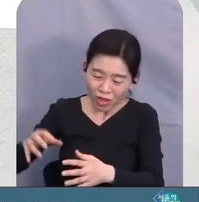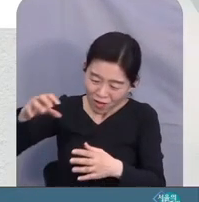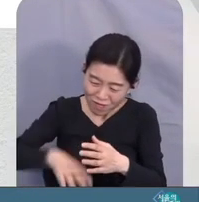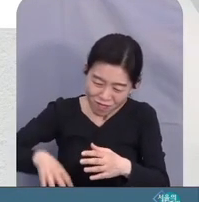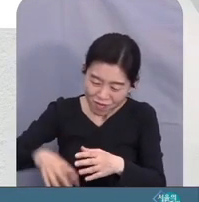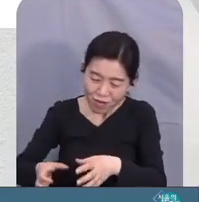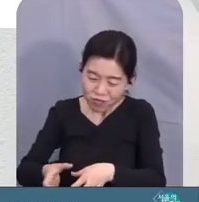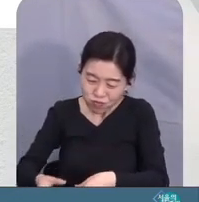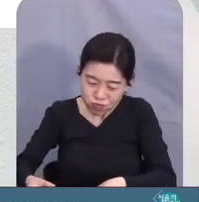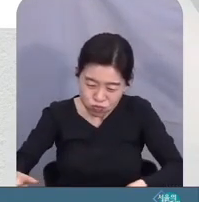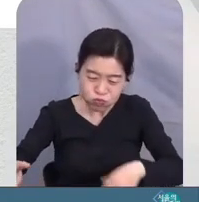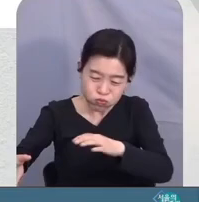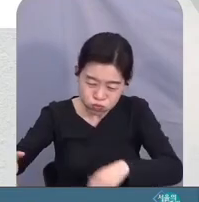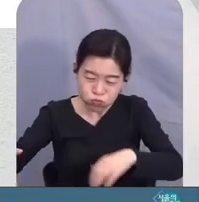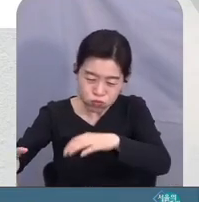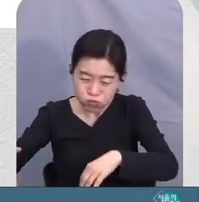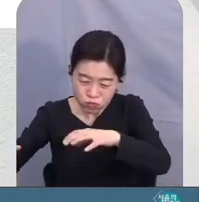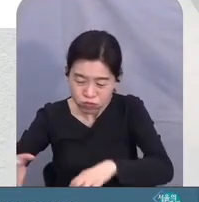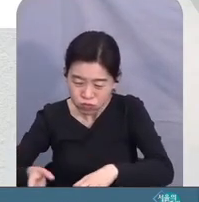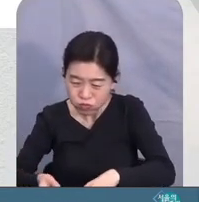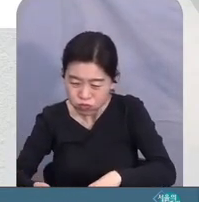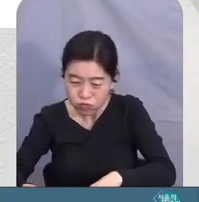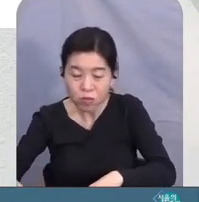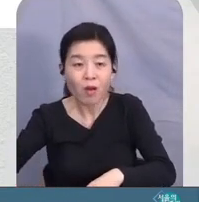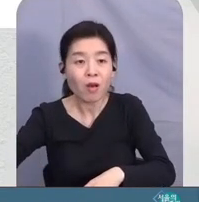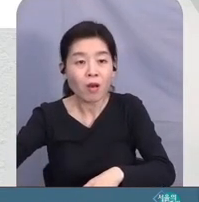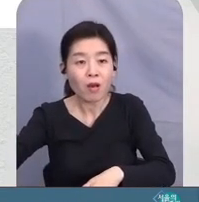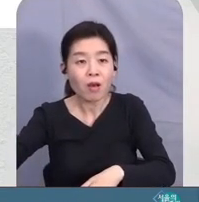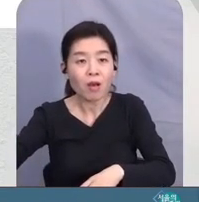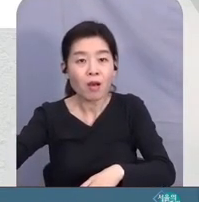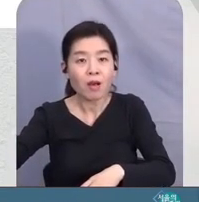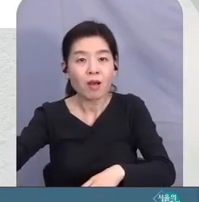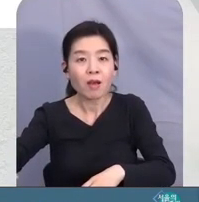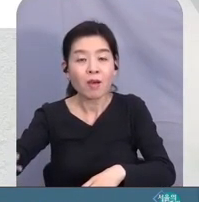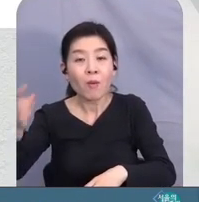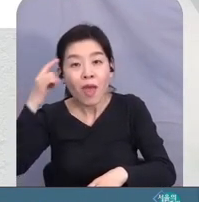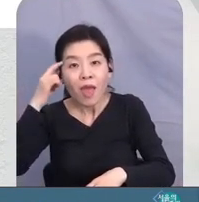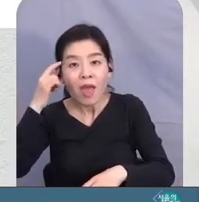배로 갖다 버리면 국제해양법상 투기가 됩니다.